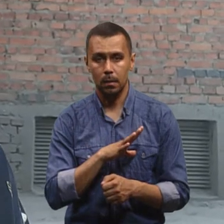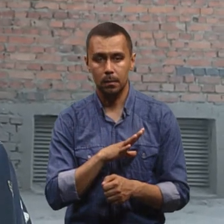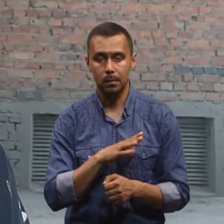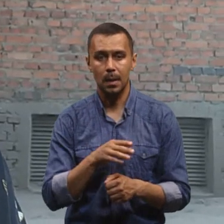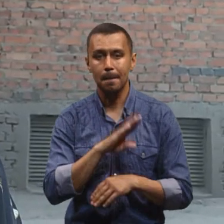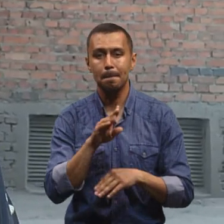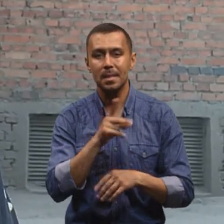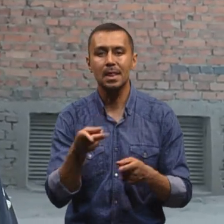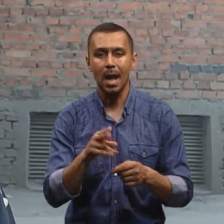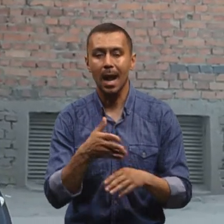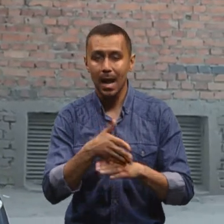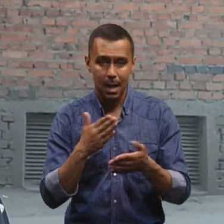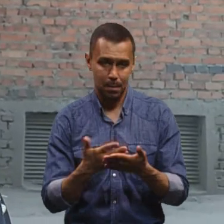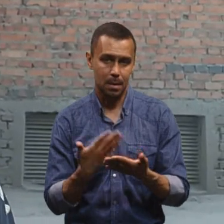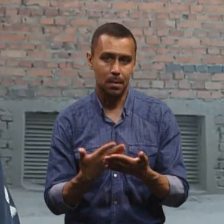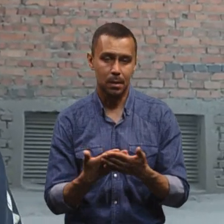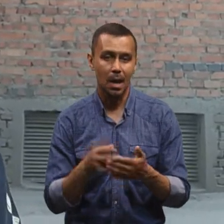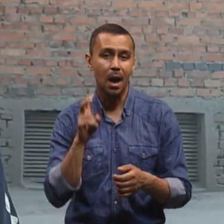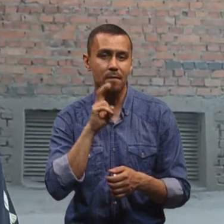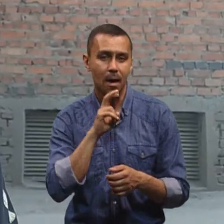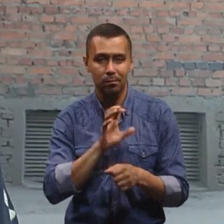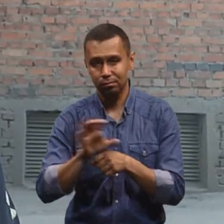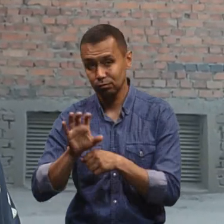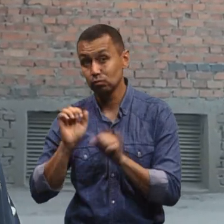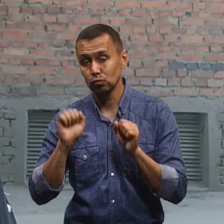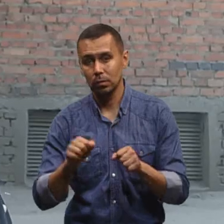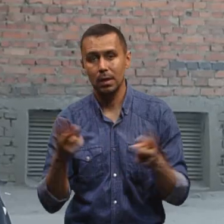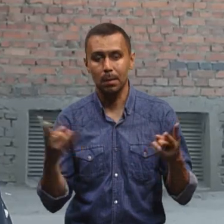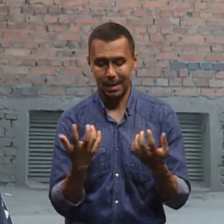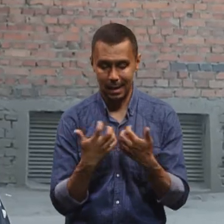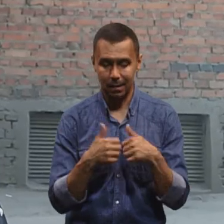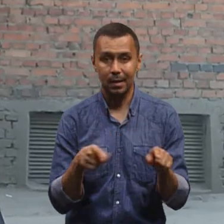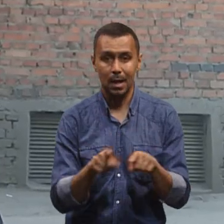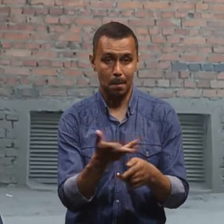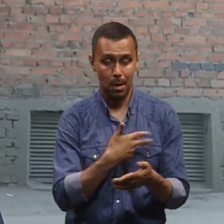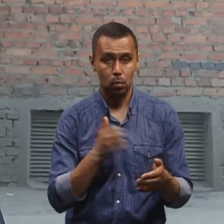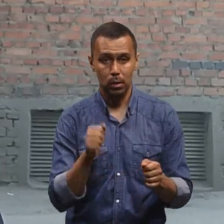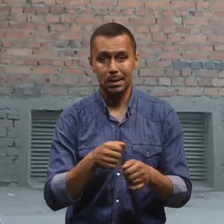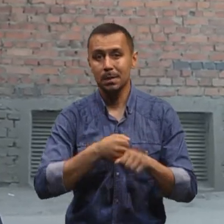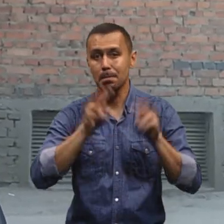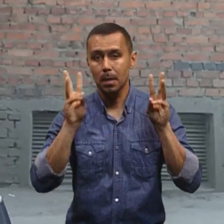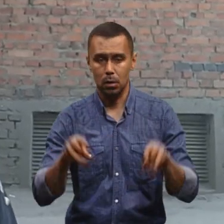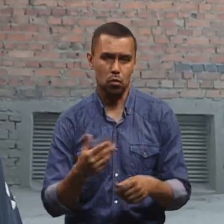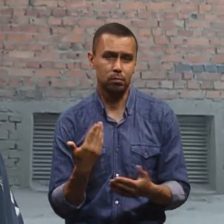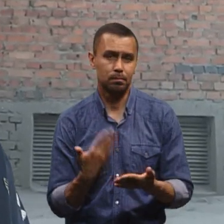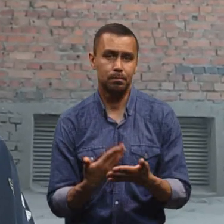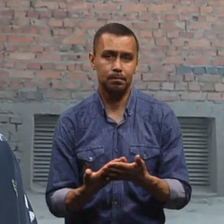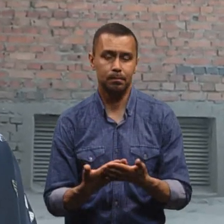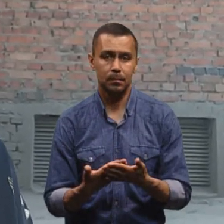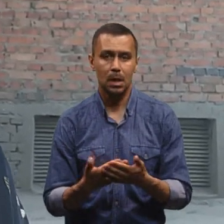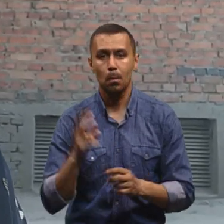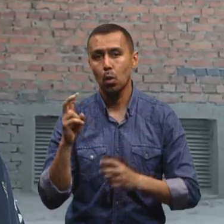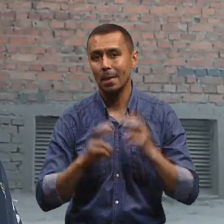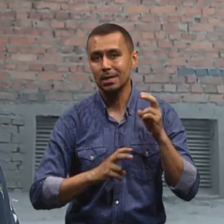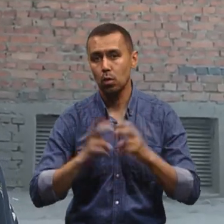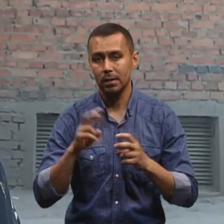хлібобулочні вироби, під усі кав'ярні. І треба пару станків таких, щоб ми могли забезпечити хоча б